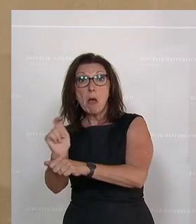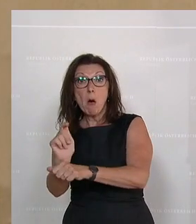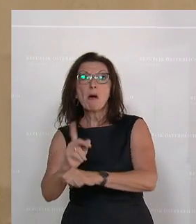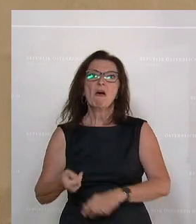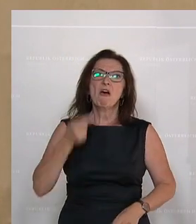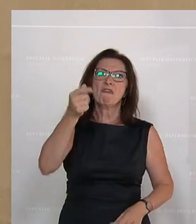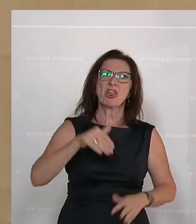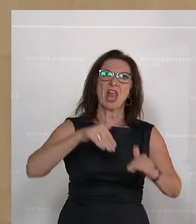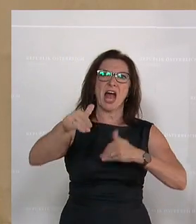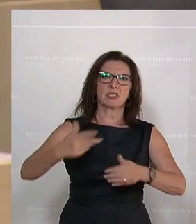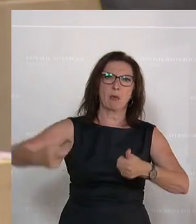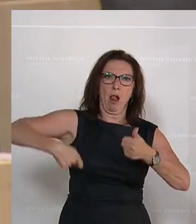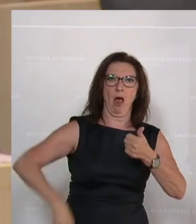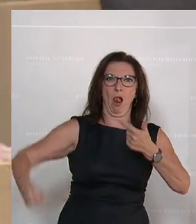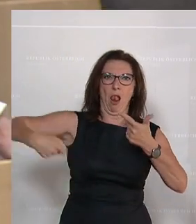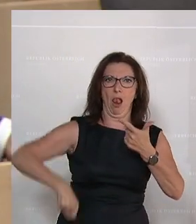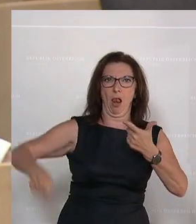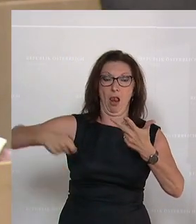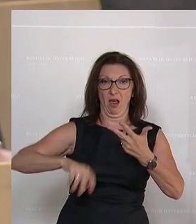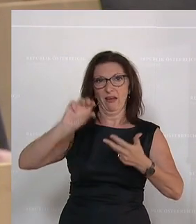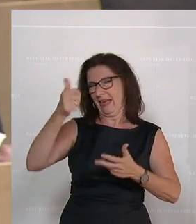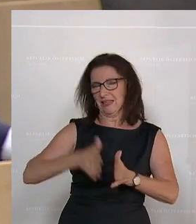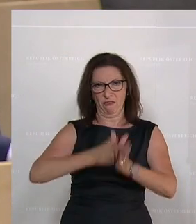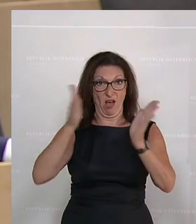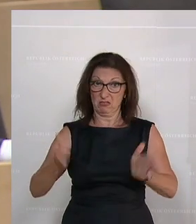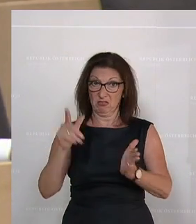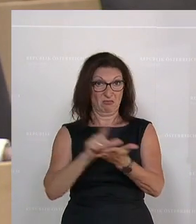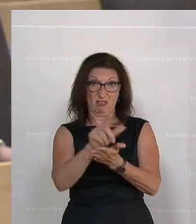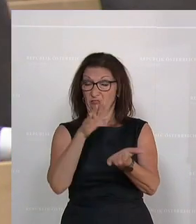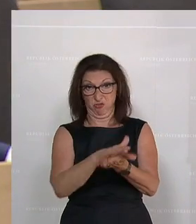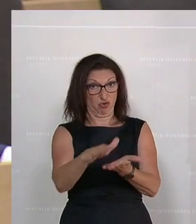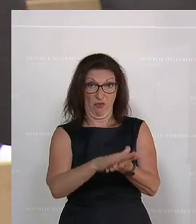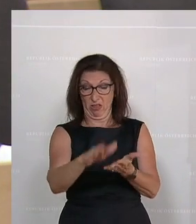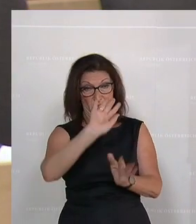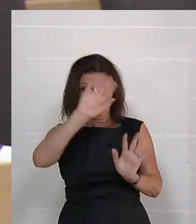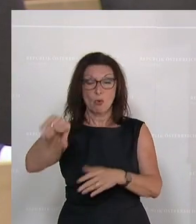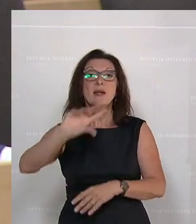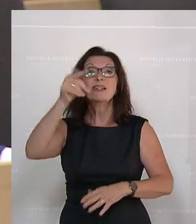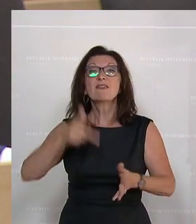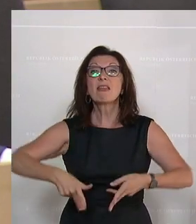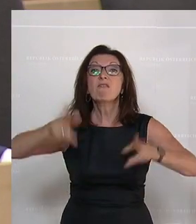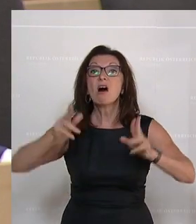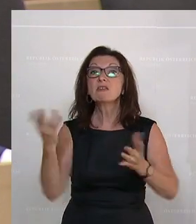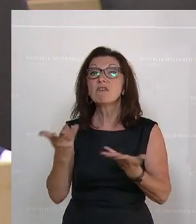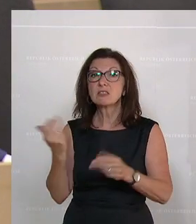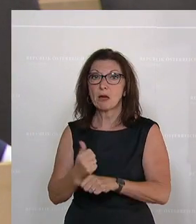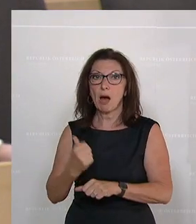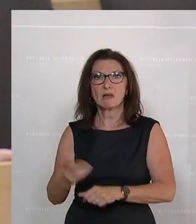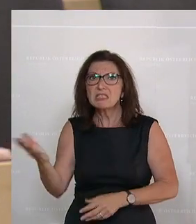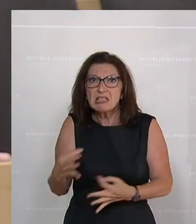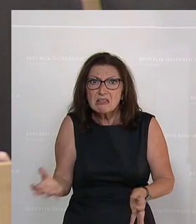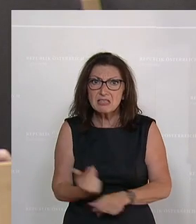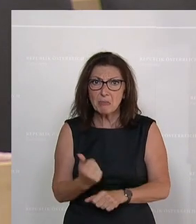das war die erste phase keine zeitverschwendung zweite phase was haben sie dann gemacht so gut wie gar